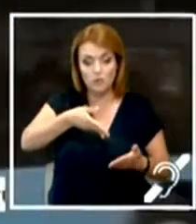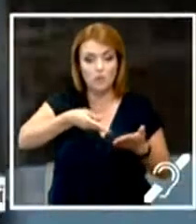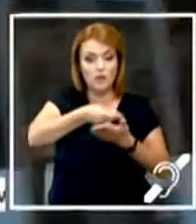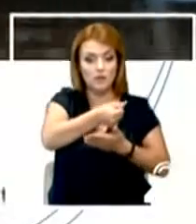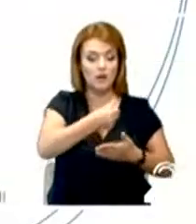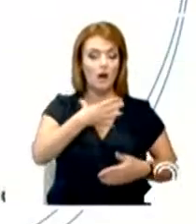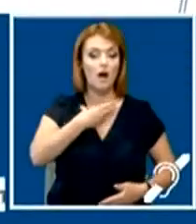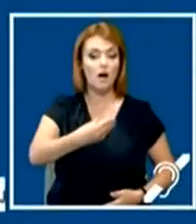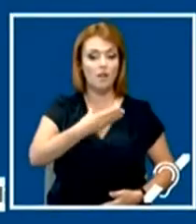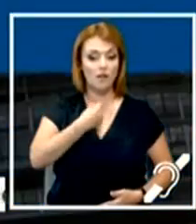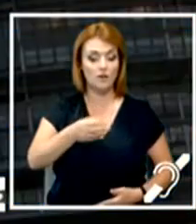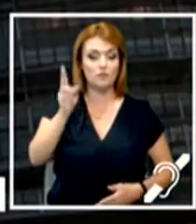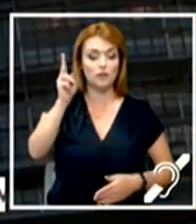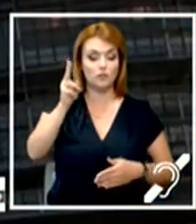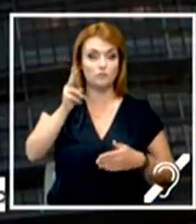august.